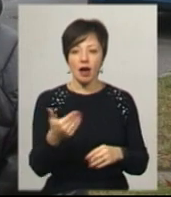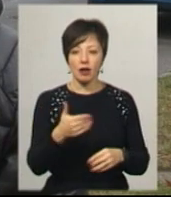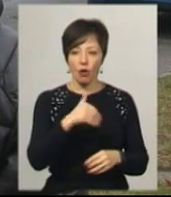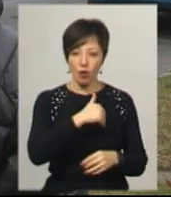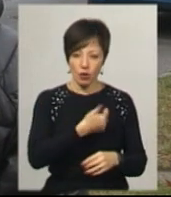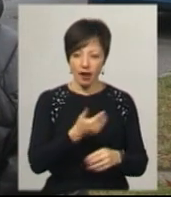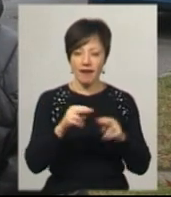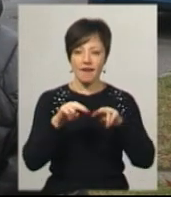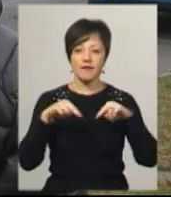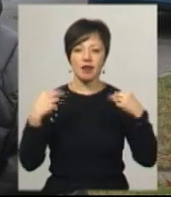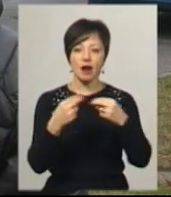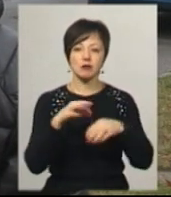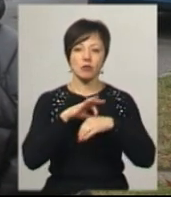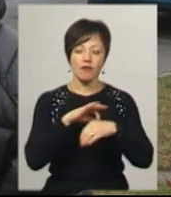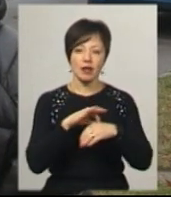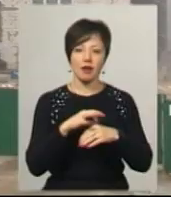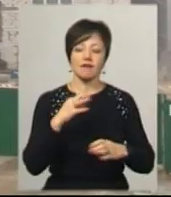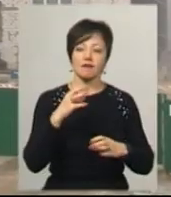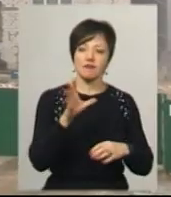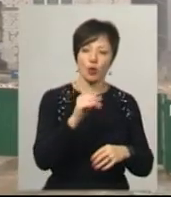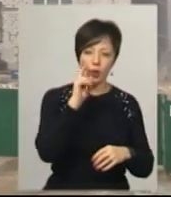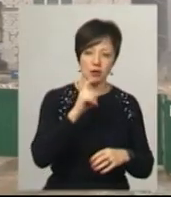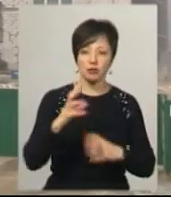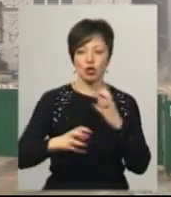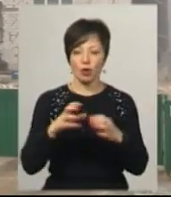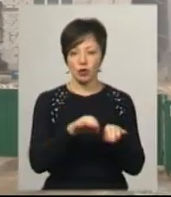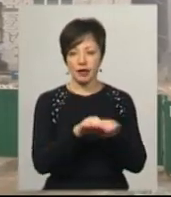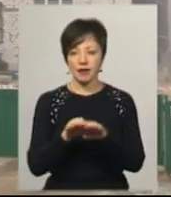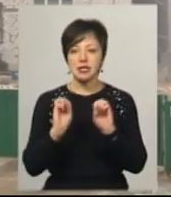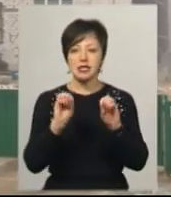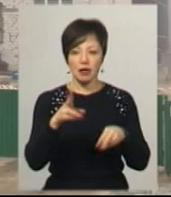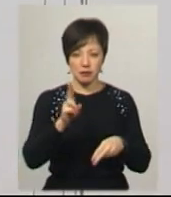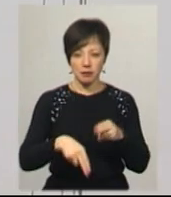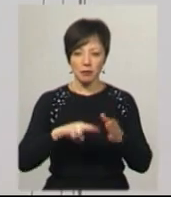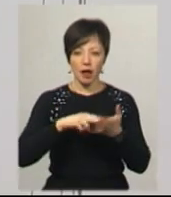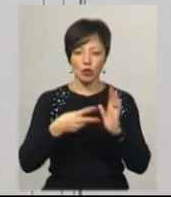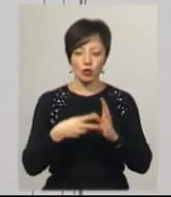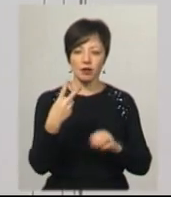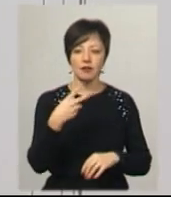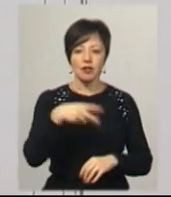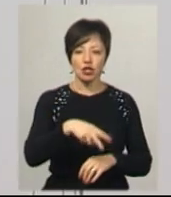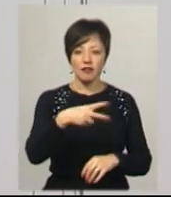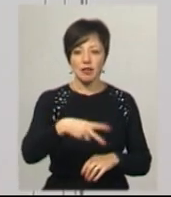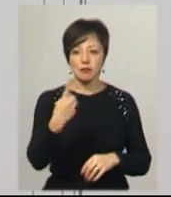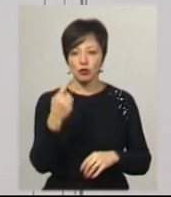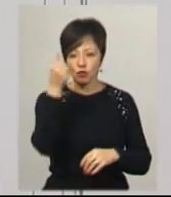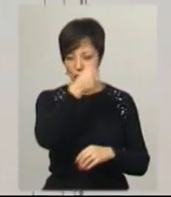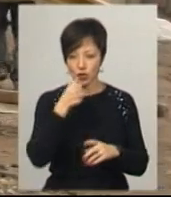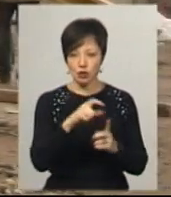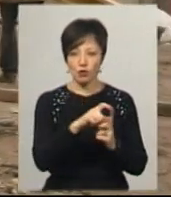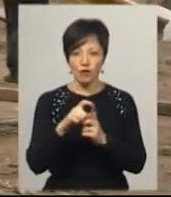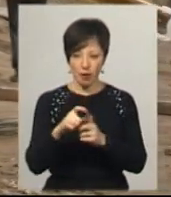проведенню змагань всеукраїнського і міжнародного рівнів. Здати об'єкт в експлуатацію планують у 2021 році. За словами